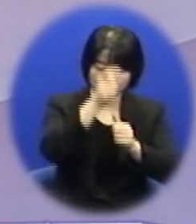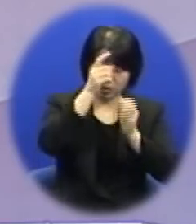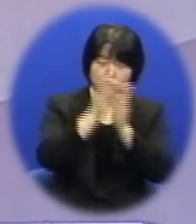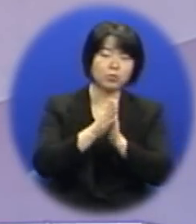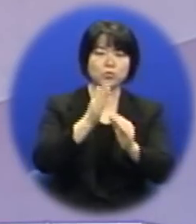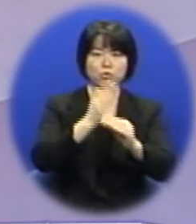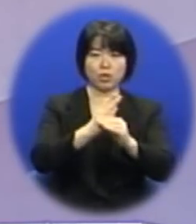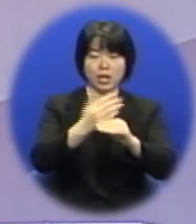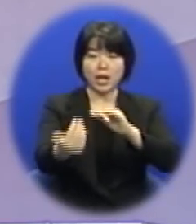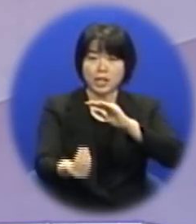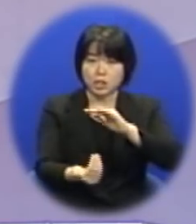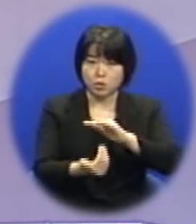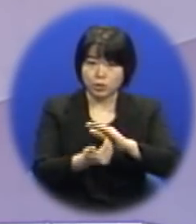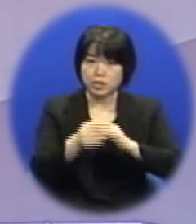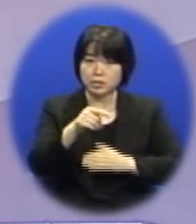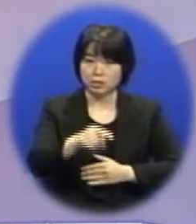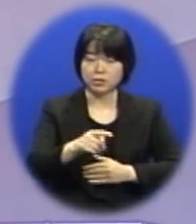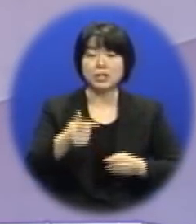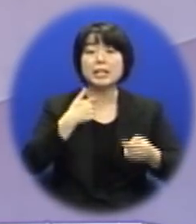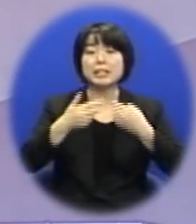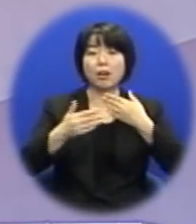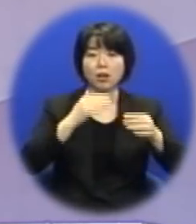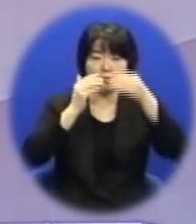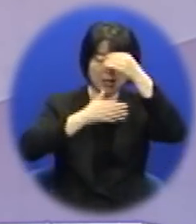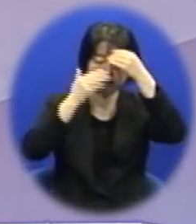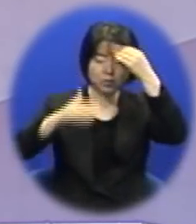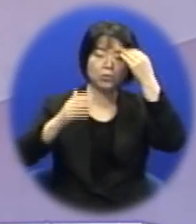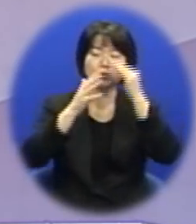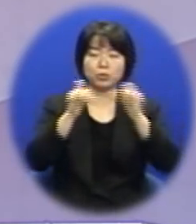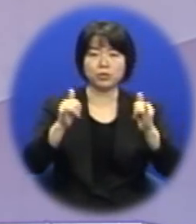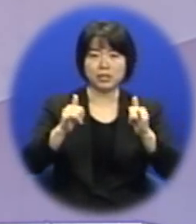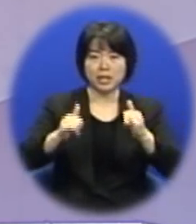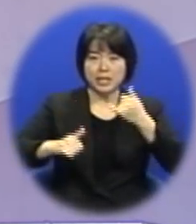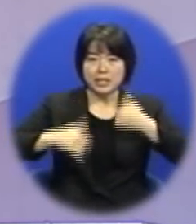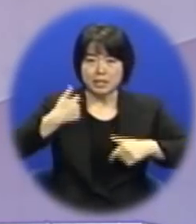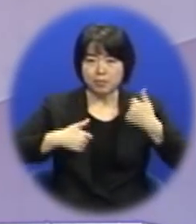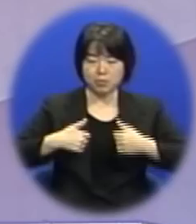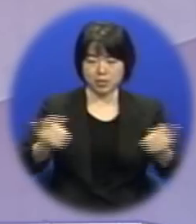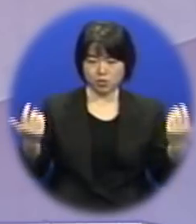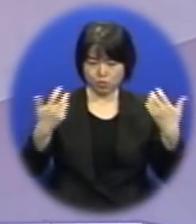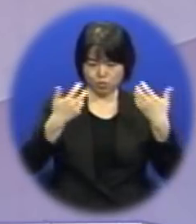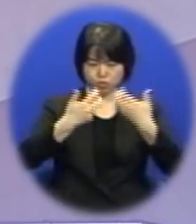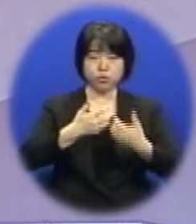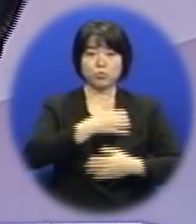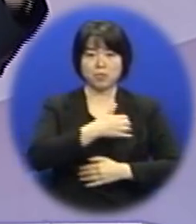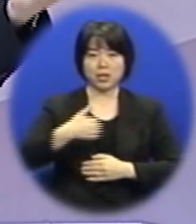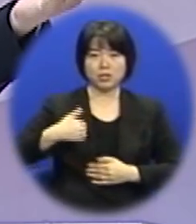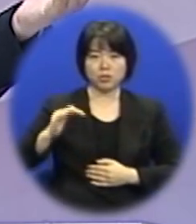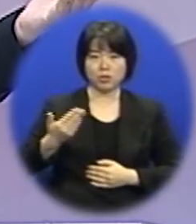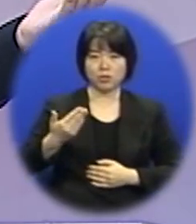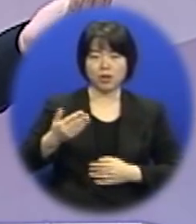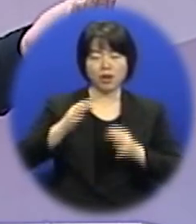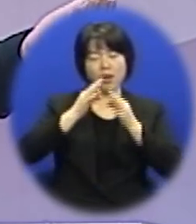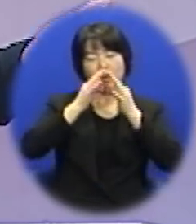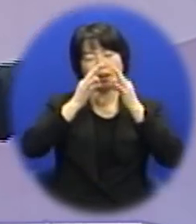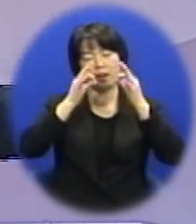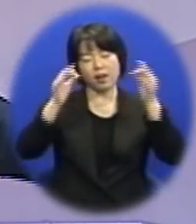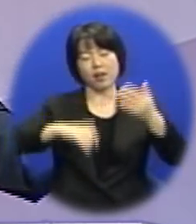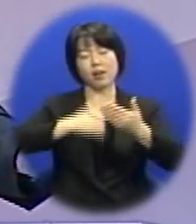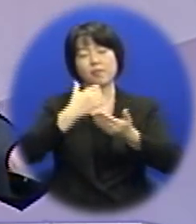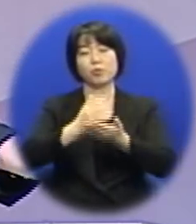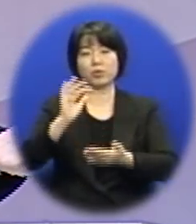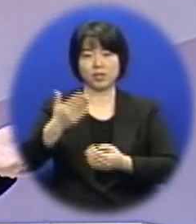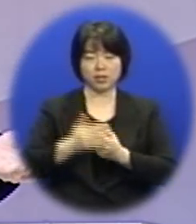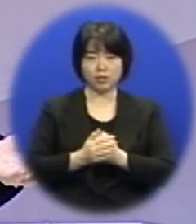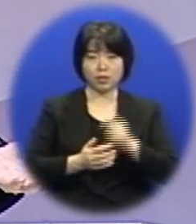말씀이 이루어지는 것을 경험하는 성도는 기쁨이 충만해집니다. 찬송이 터지게 됩니다.